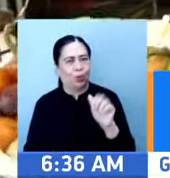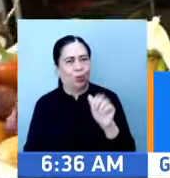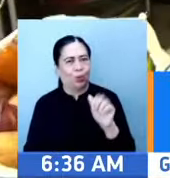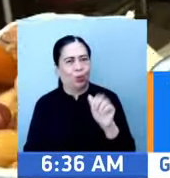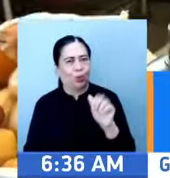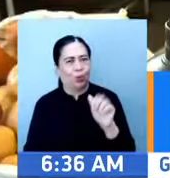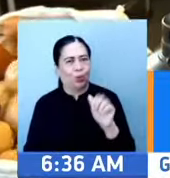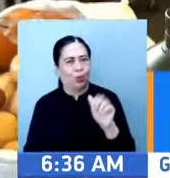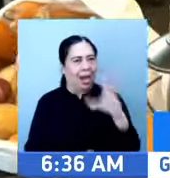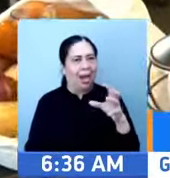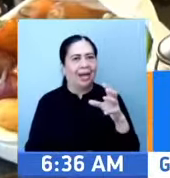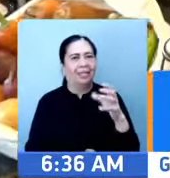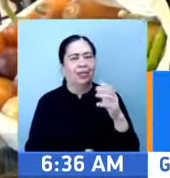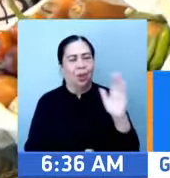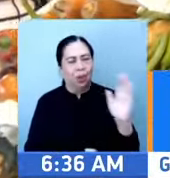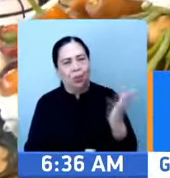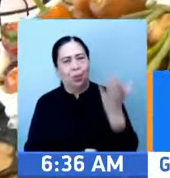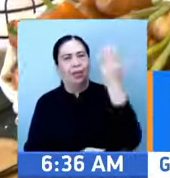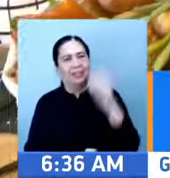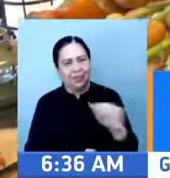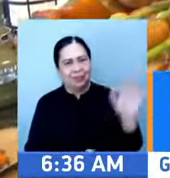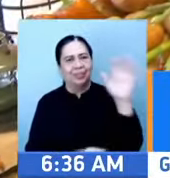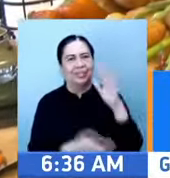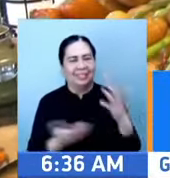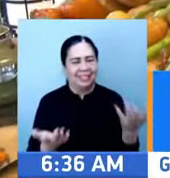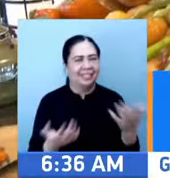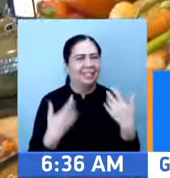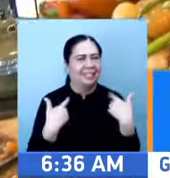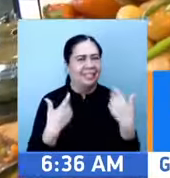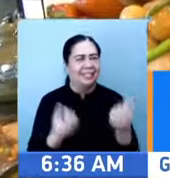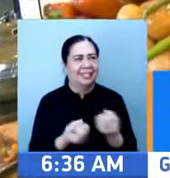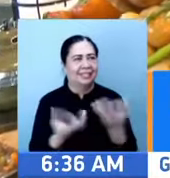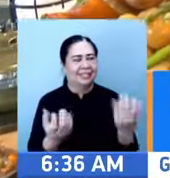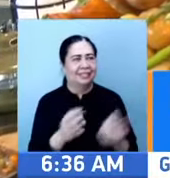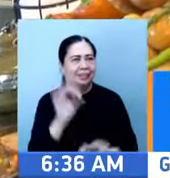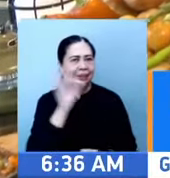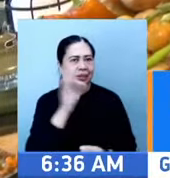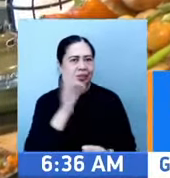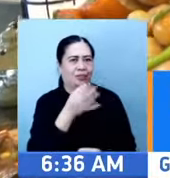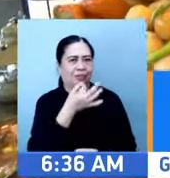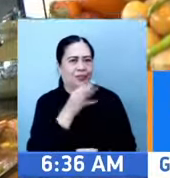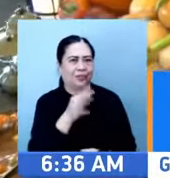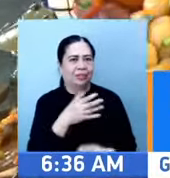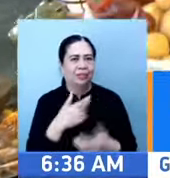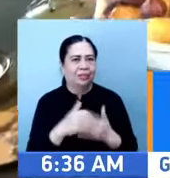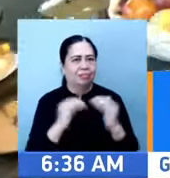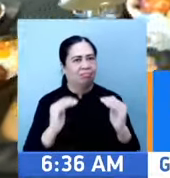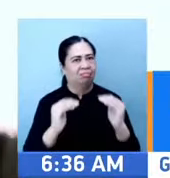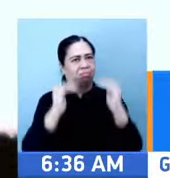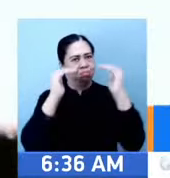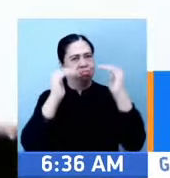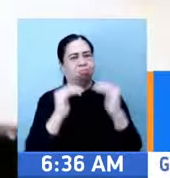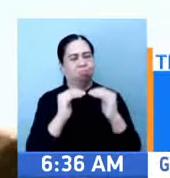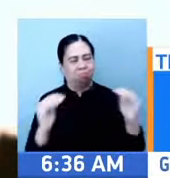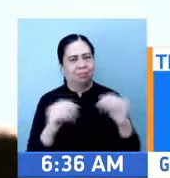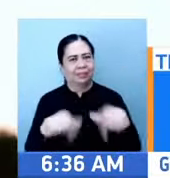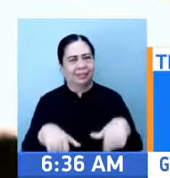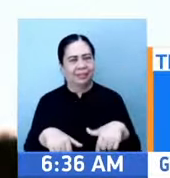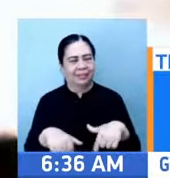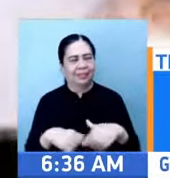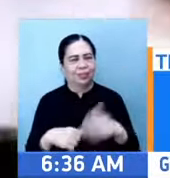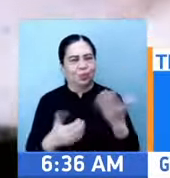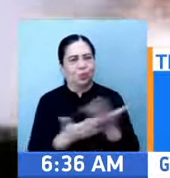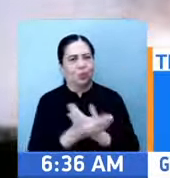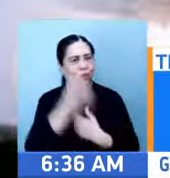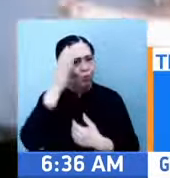sa'yo, Chef. Yan, napakainit talaga. Ang dami nating mga Pinoy favorites na in-elevate ninyo dito sa inyong bagong konsepto.